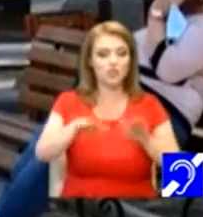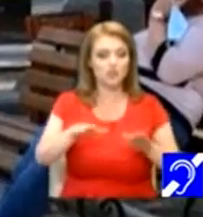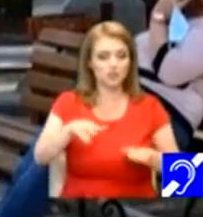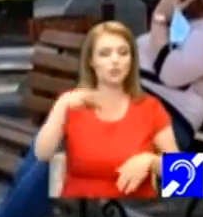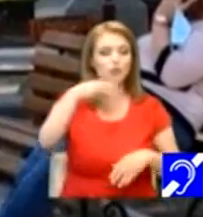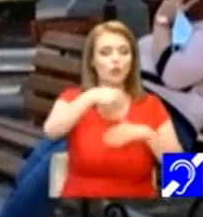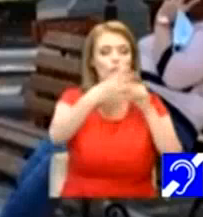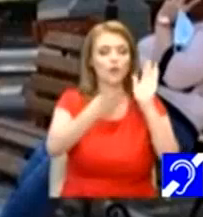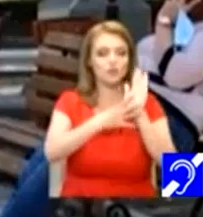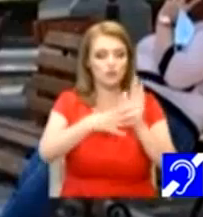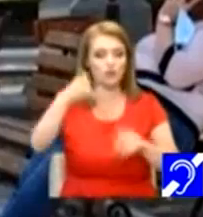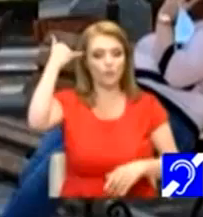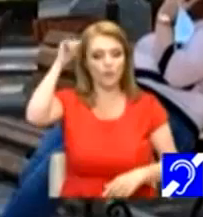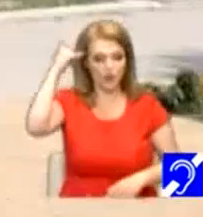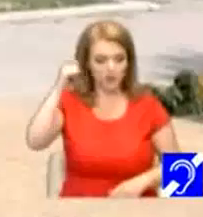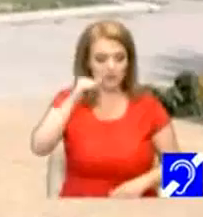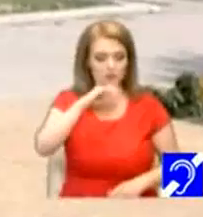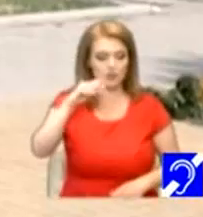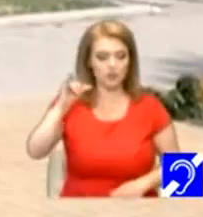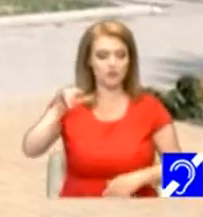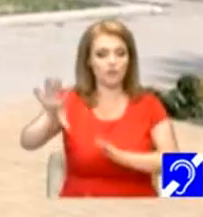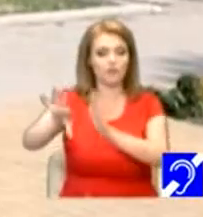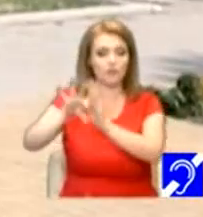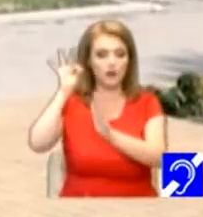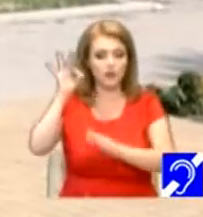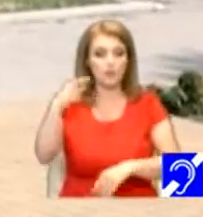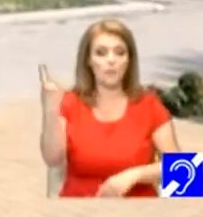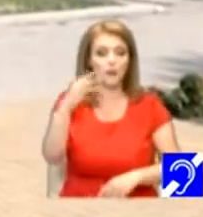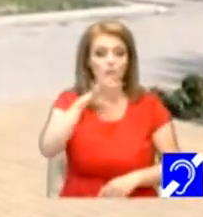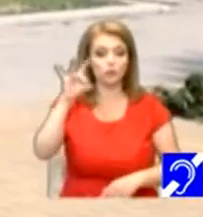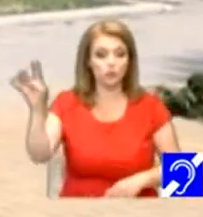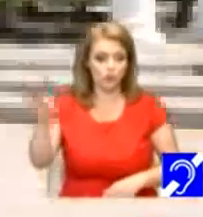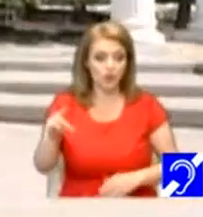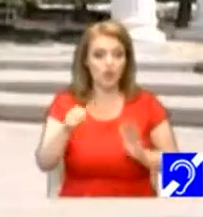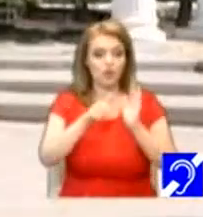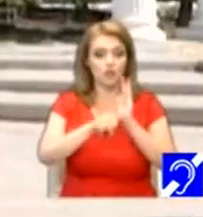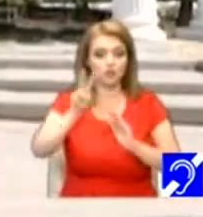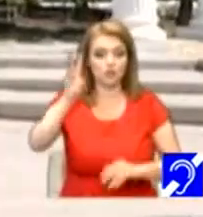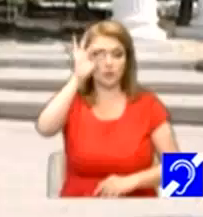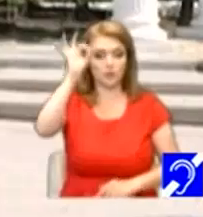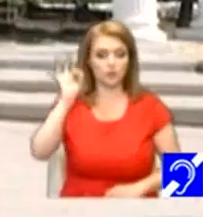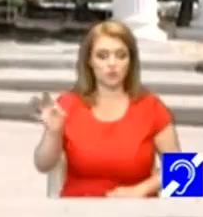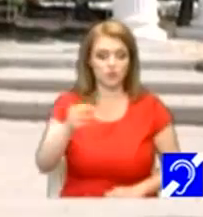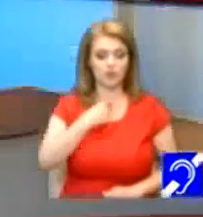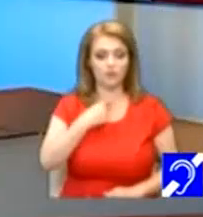din 2019, Renato Usatăi a fost ales primar de Bălți din primul tur cu aproape 62% din